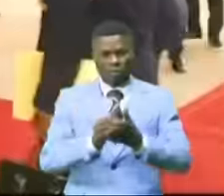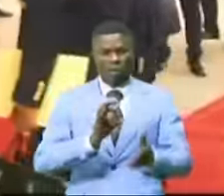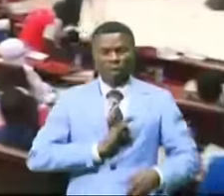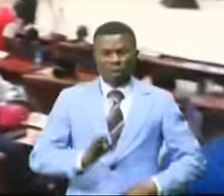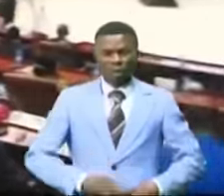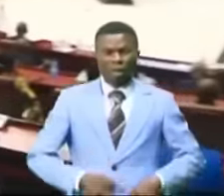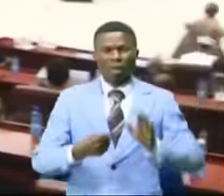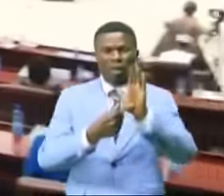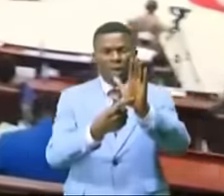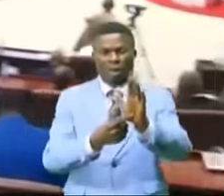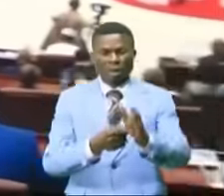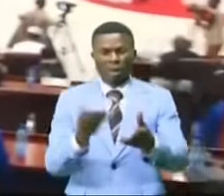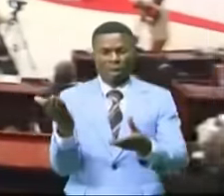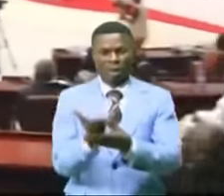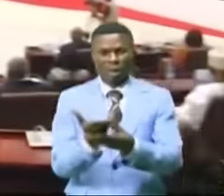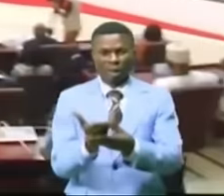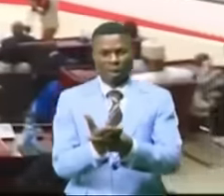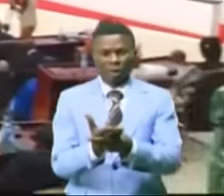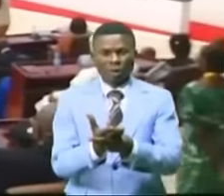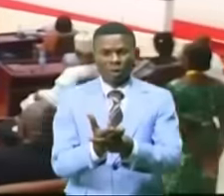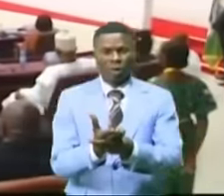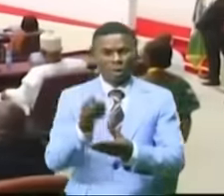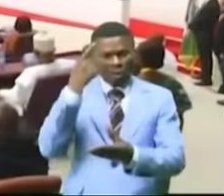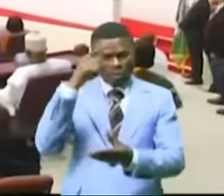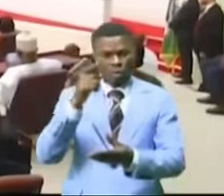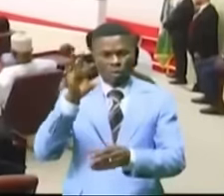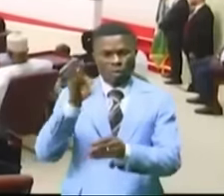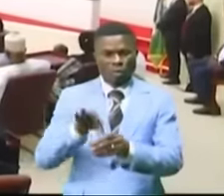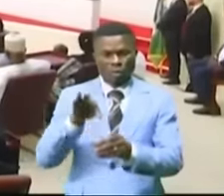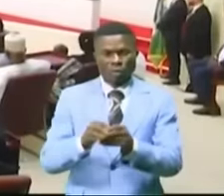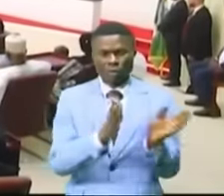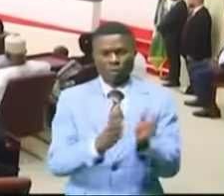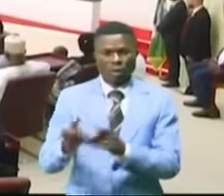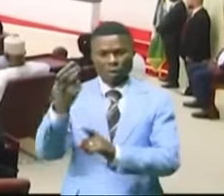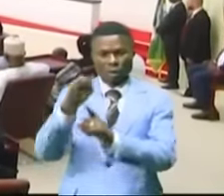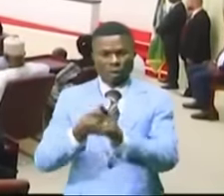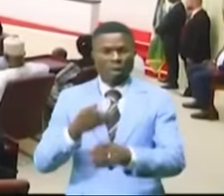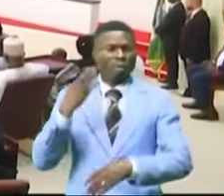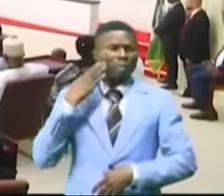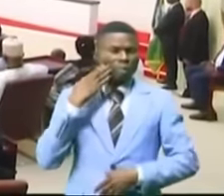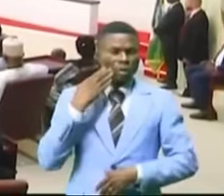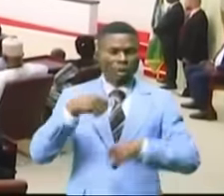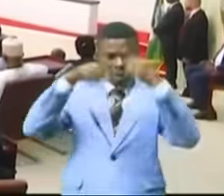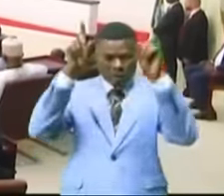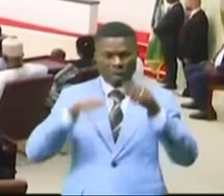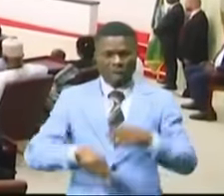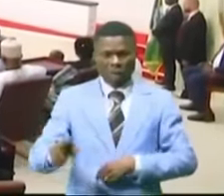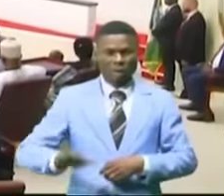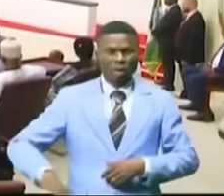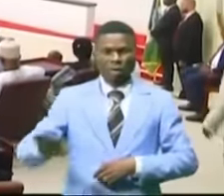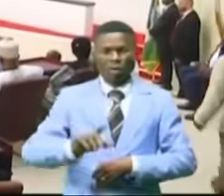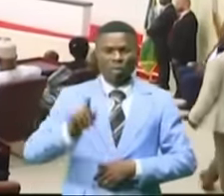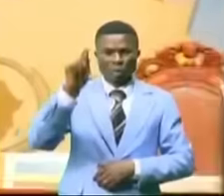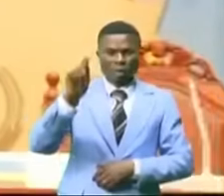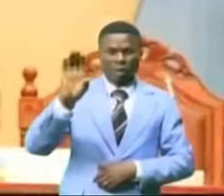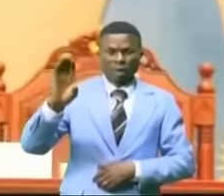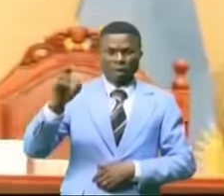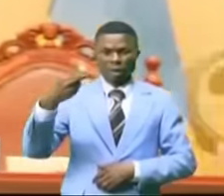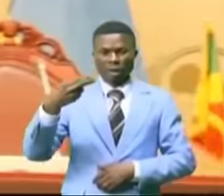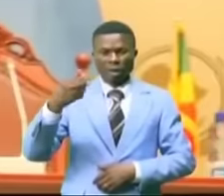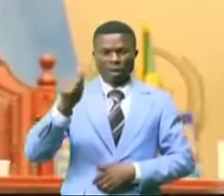également présenté le cahier de charge pour les élections prévues au mois de mai de cette année au Tchad. Ceci